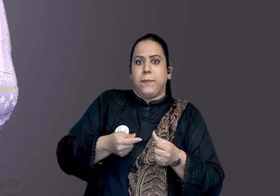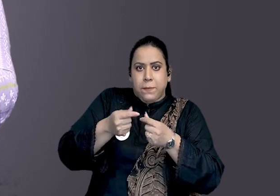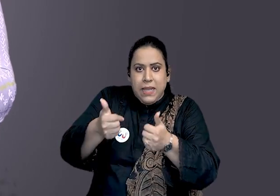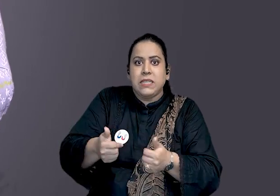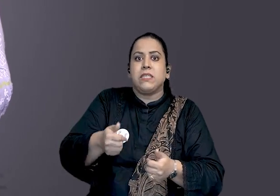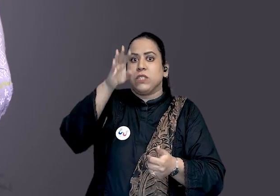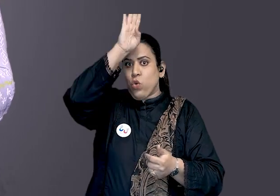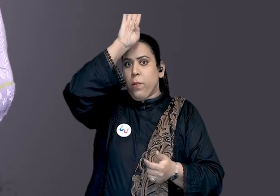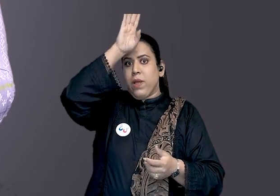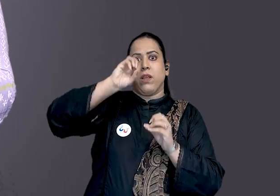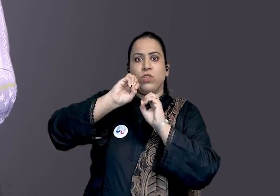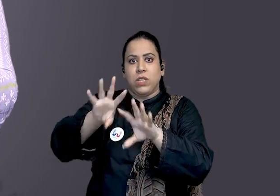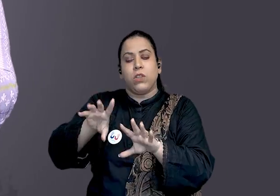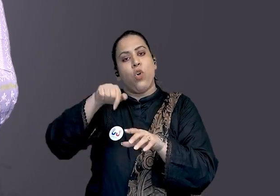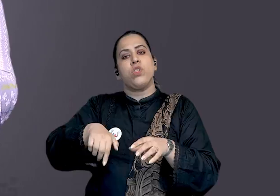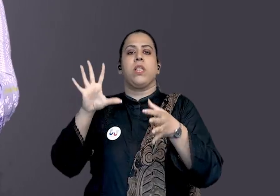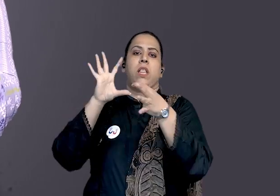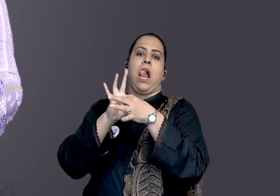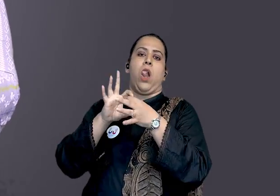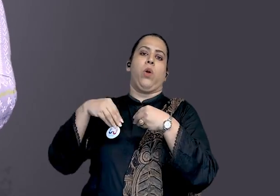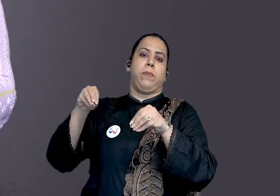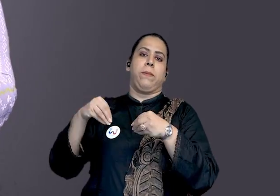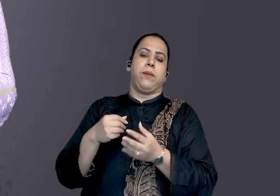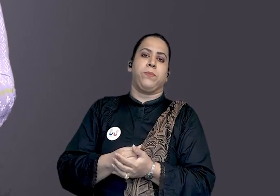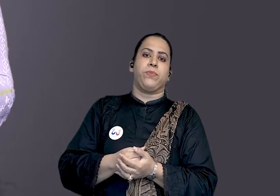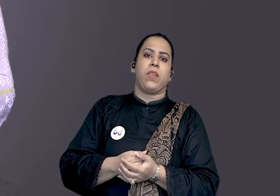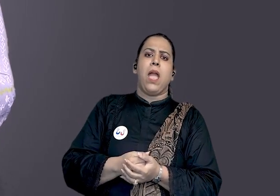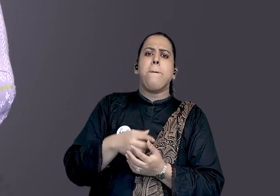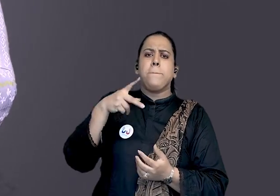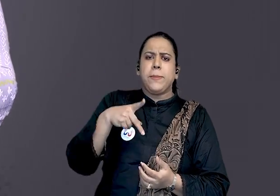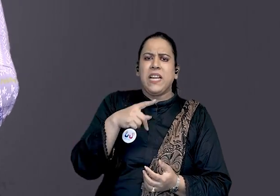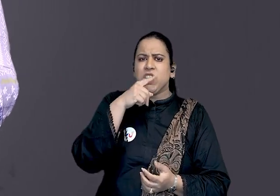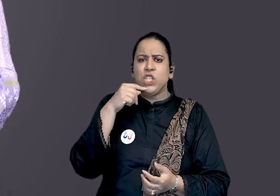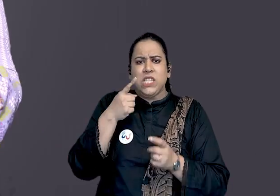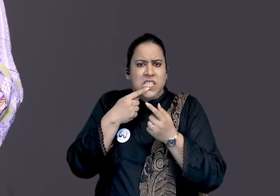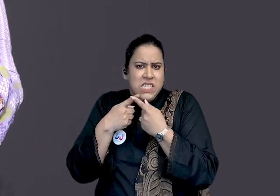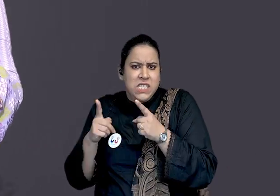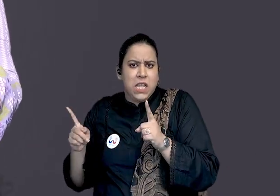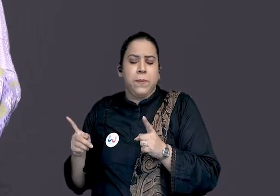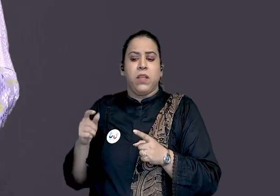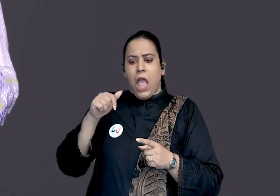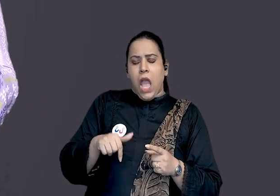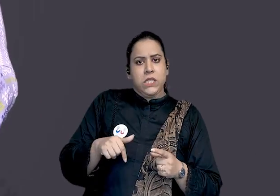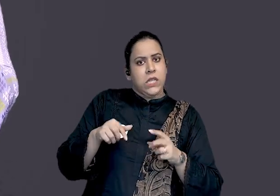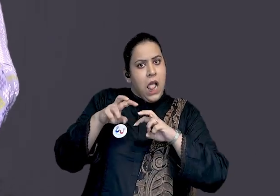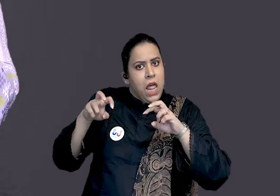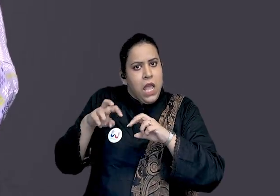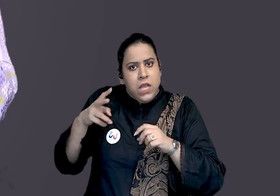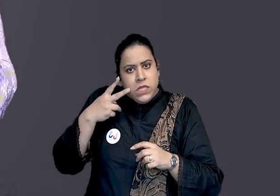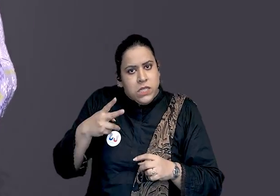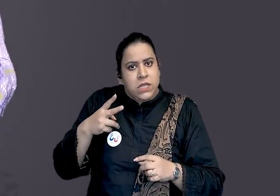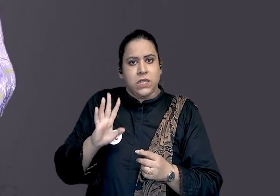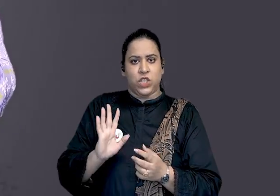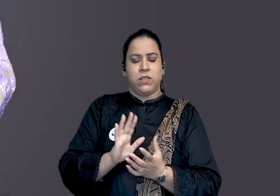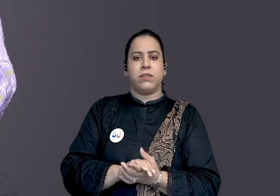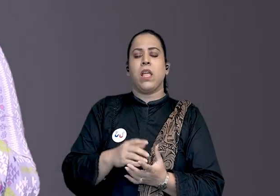انٹرسٹنگ یا پبلیکیشن کی صورت میں لے کے آؤں گی یا ریسرچ پیپر کی صورت میں. تو یہ وہ کاغذات تھے. اس کے